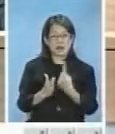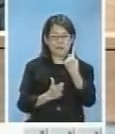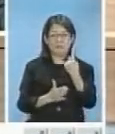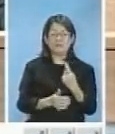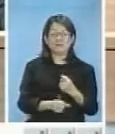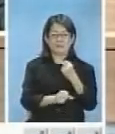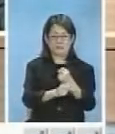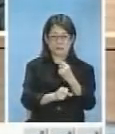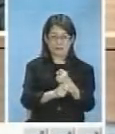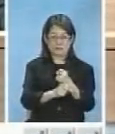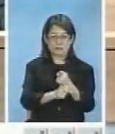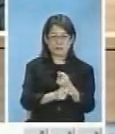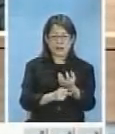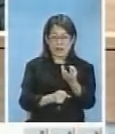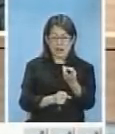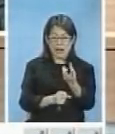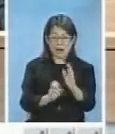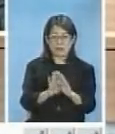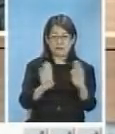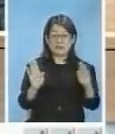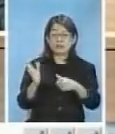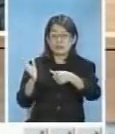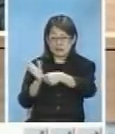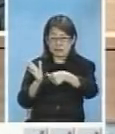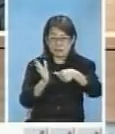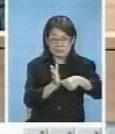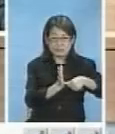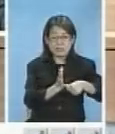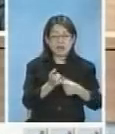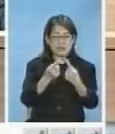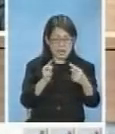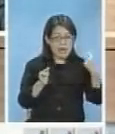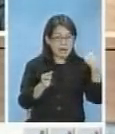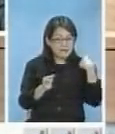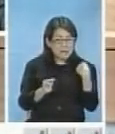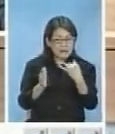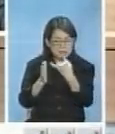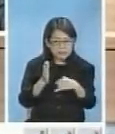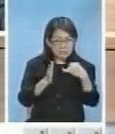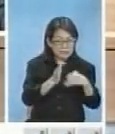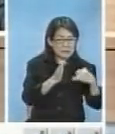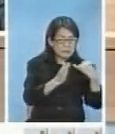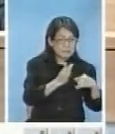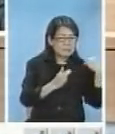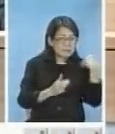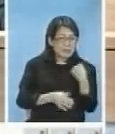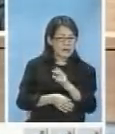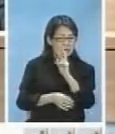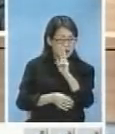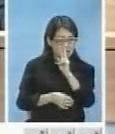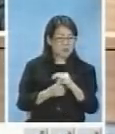การเริ่มต้นของการจำนำเท่านั้นแต่ก็มีจุดรั่วไหลเป็นจำนวนมากดังนั้นครับ